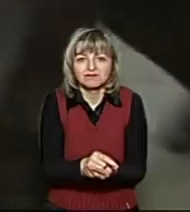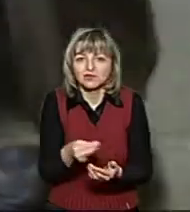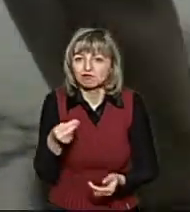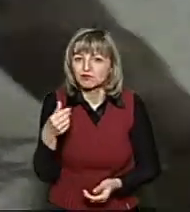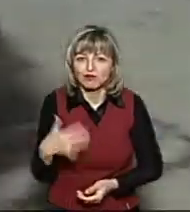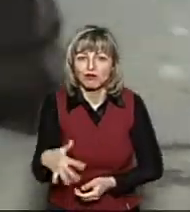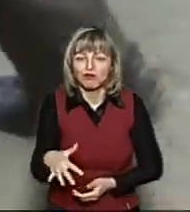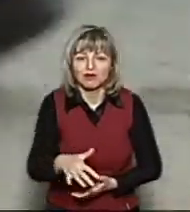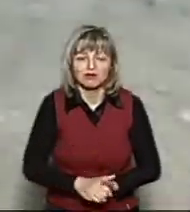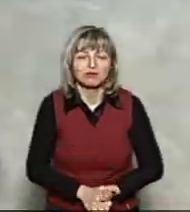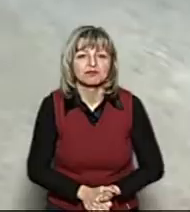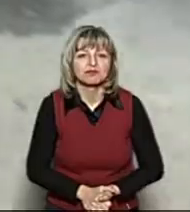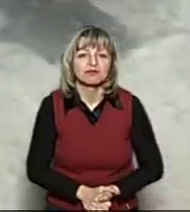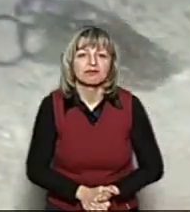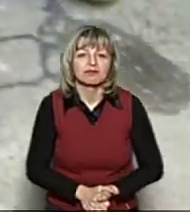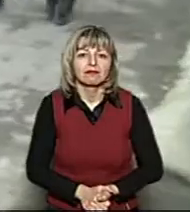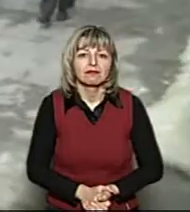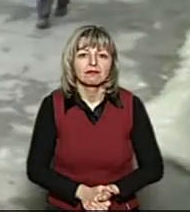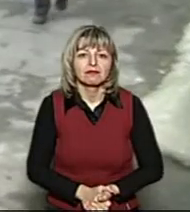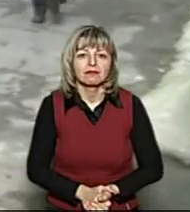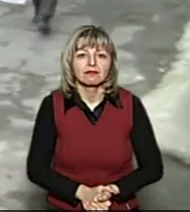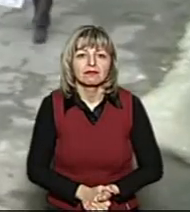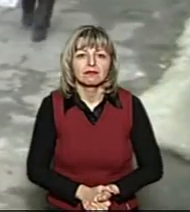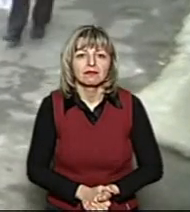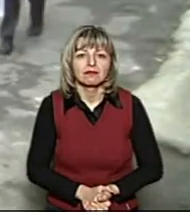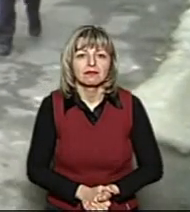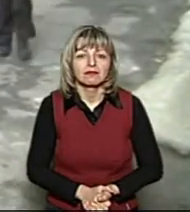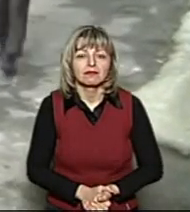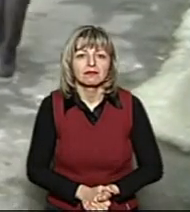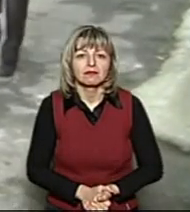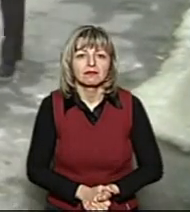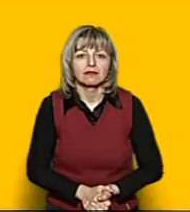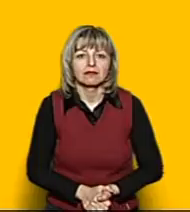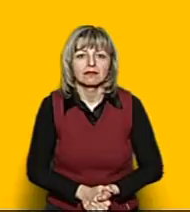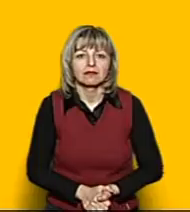туговато. Анна Глущук, Віктор Легеньковський. Новини на Суспільному. Волинь.